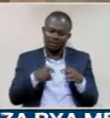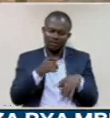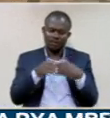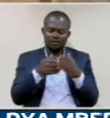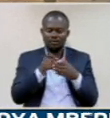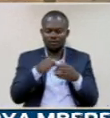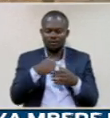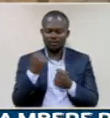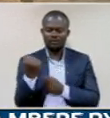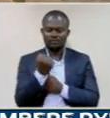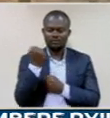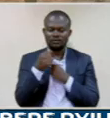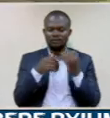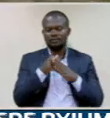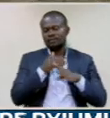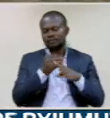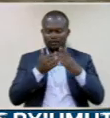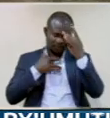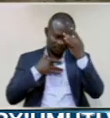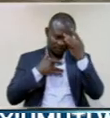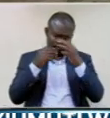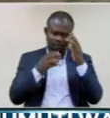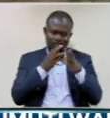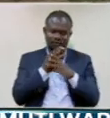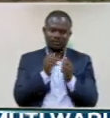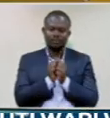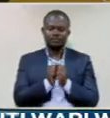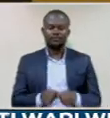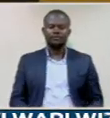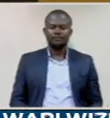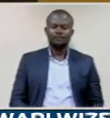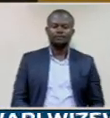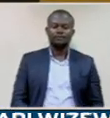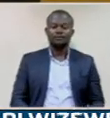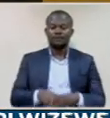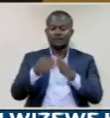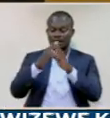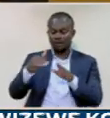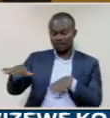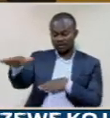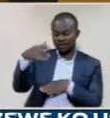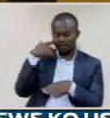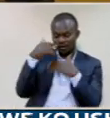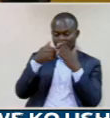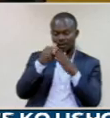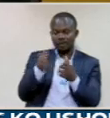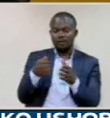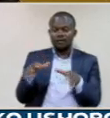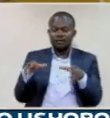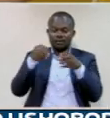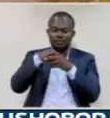bo ngo bagomba gukomera ku ngamba zo gukumira icyo cyorezo cyugarije isi. Kakazi mureba urabona ko na gakontineri